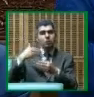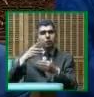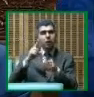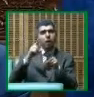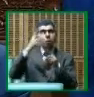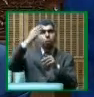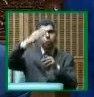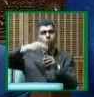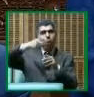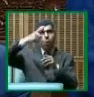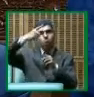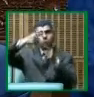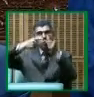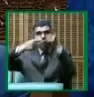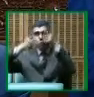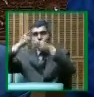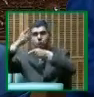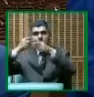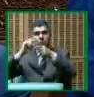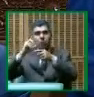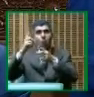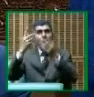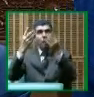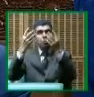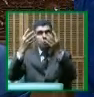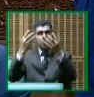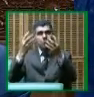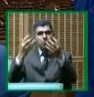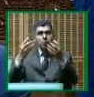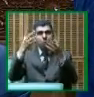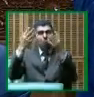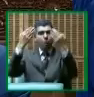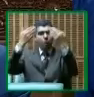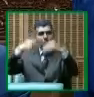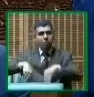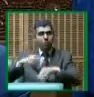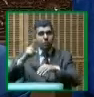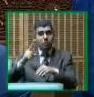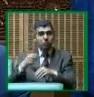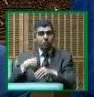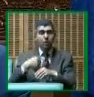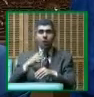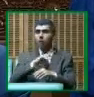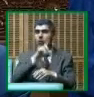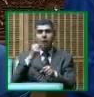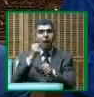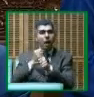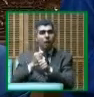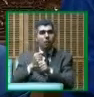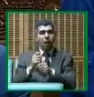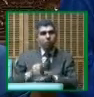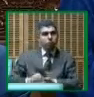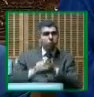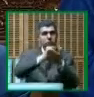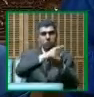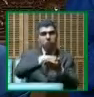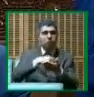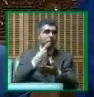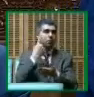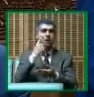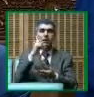كتجي من بعد الشتاء، وكيداروا الشقق وكتولي البناية هشة وكتولي قابلة لأن